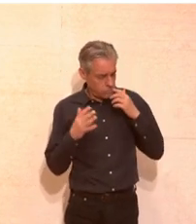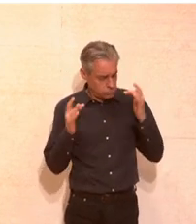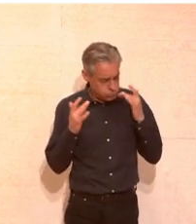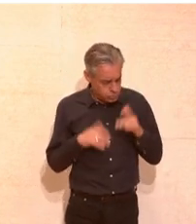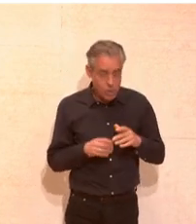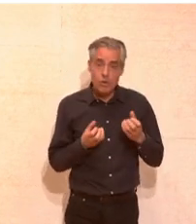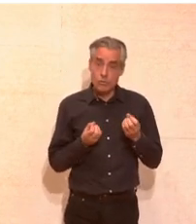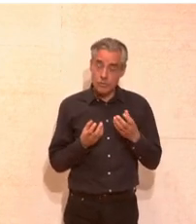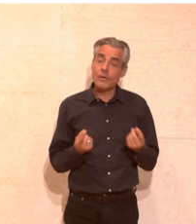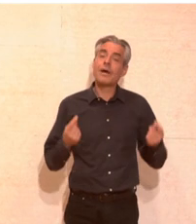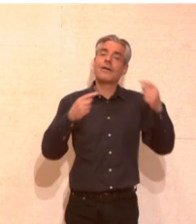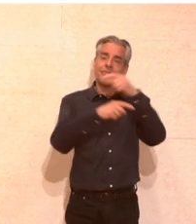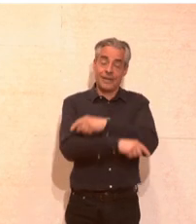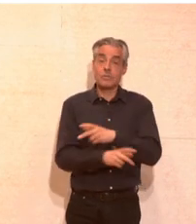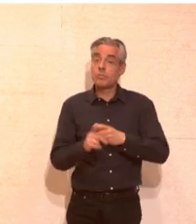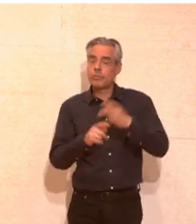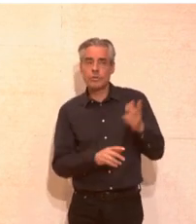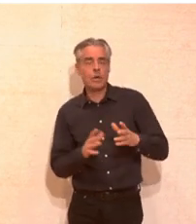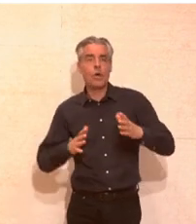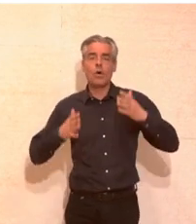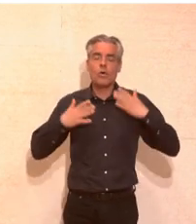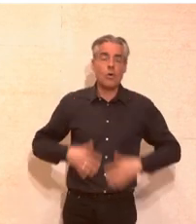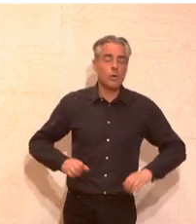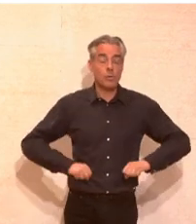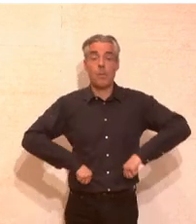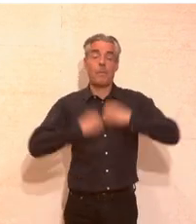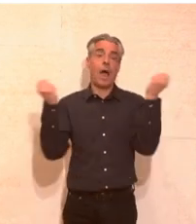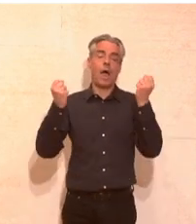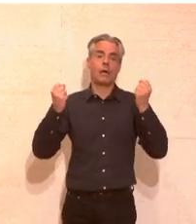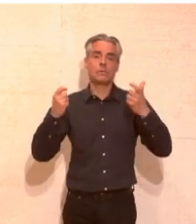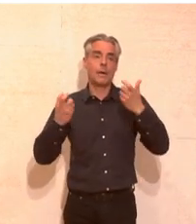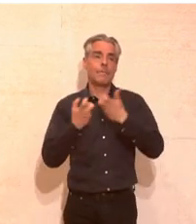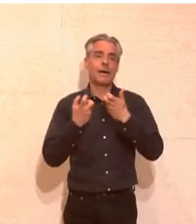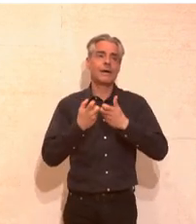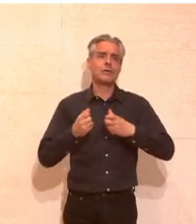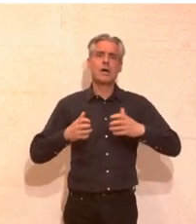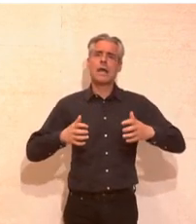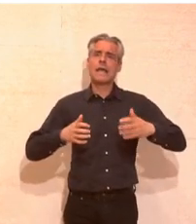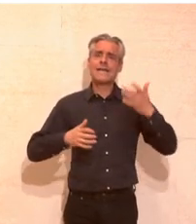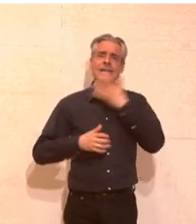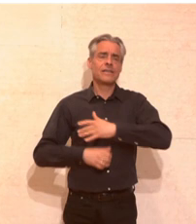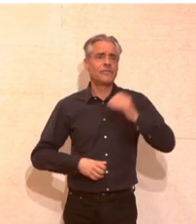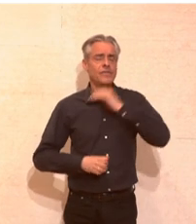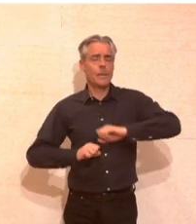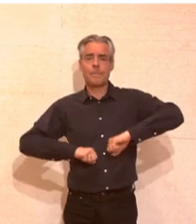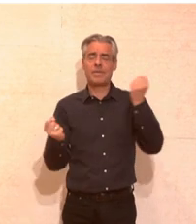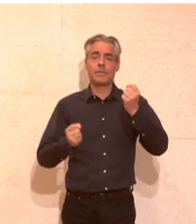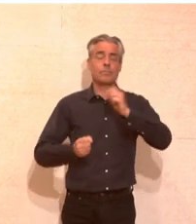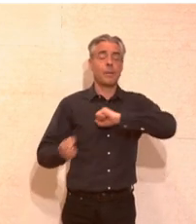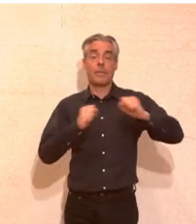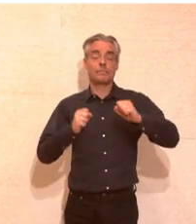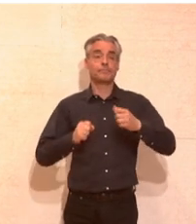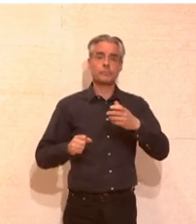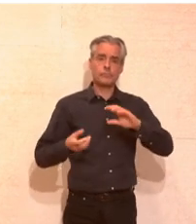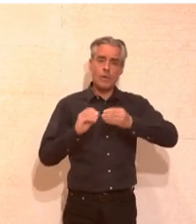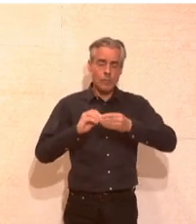plus fréquemment chez le jeune enfant, là aussi, des comportements externalisants, notamment de l'irritabilité et de l'impulsivité des enfants qui vont